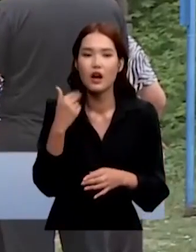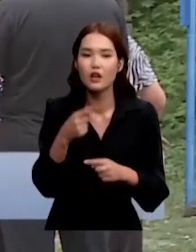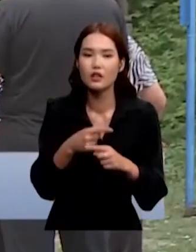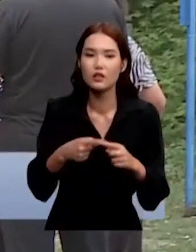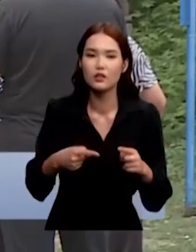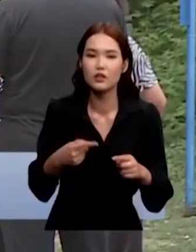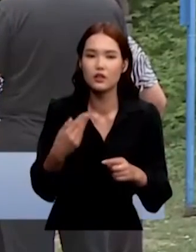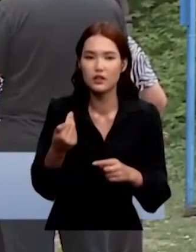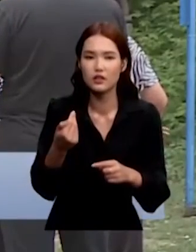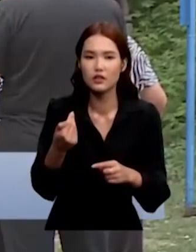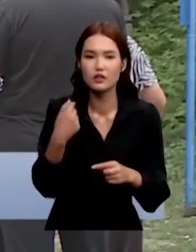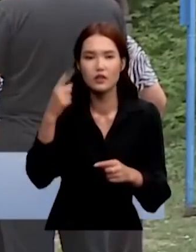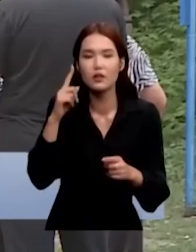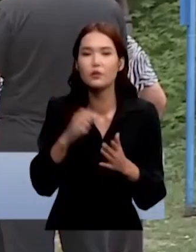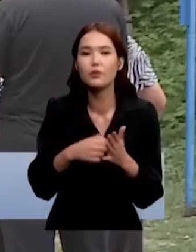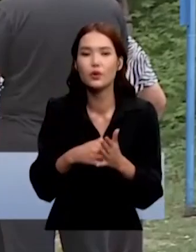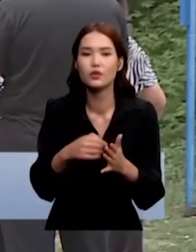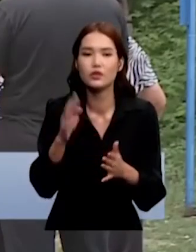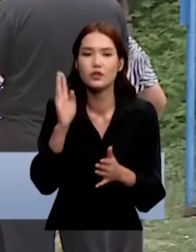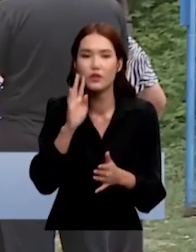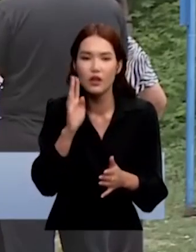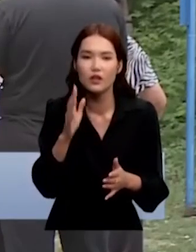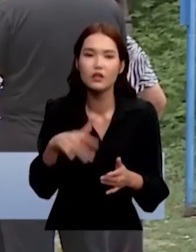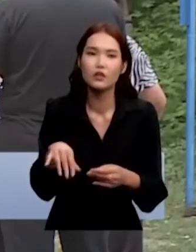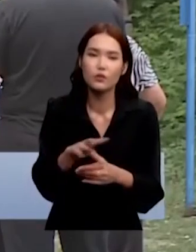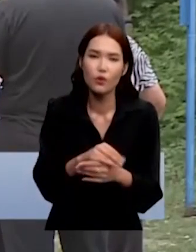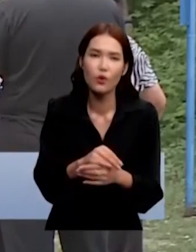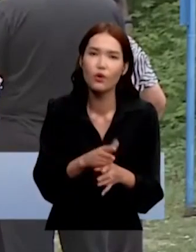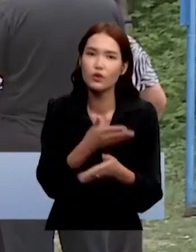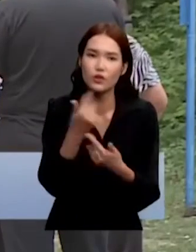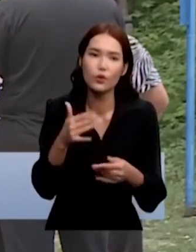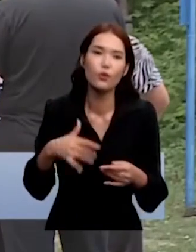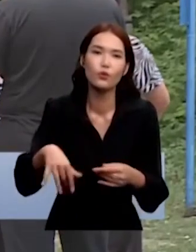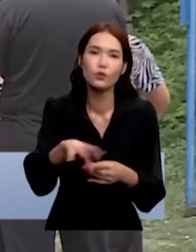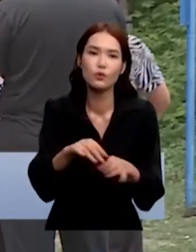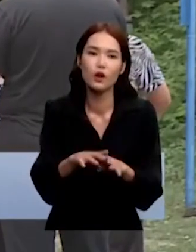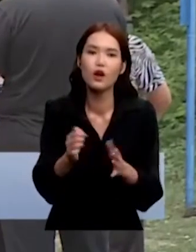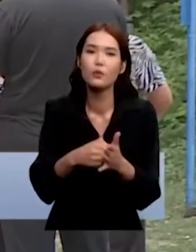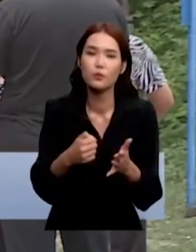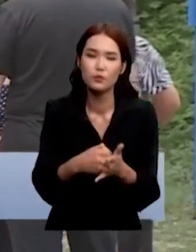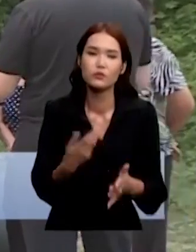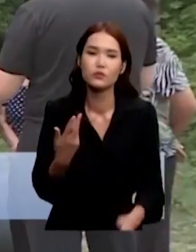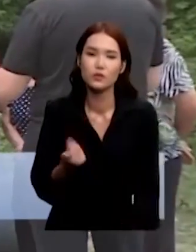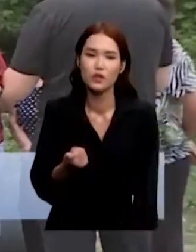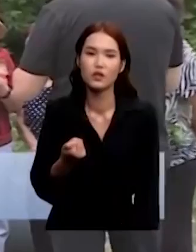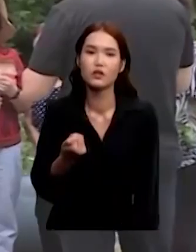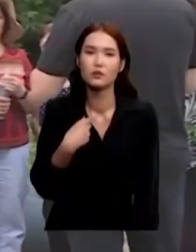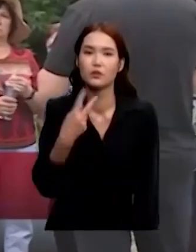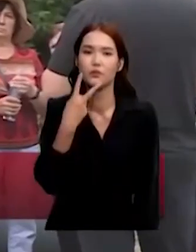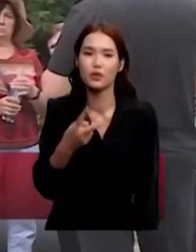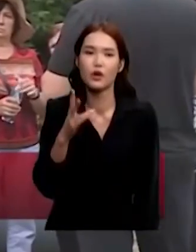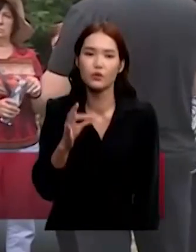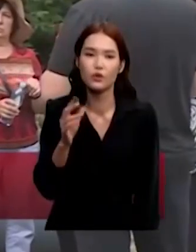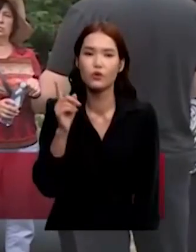пор нет? Нет, почему половины? Вода все есть у всех. Ну, поедемте сейчас, вот у кого нет воды. Ну, поедем, посмотрим. Да. Но